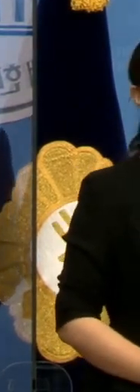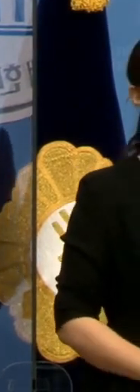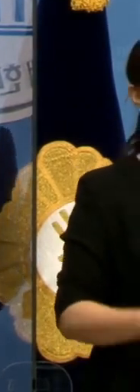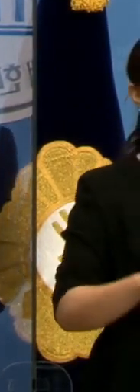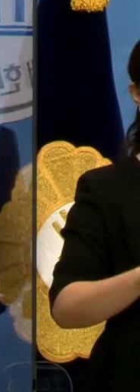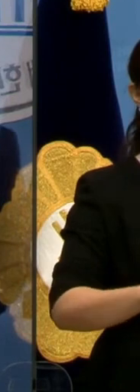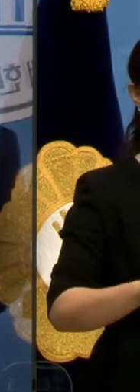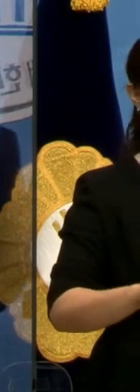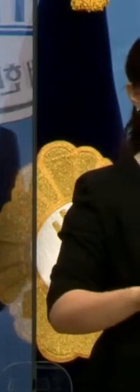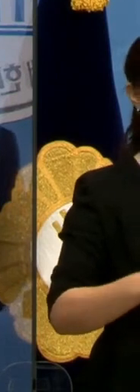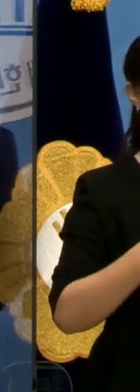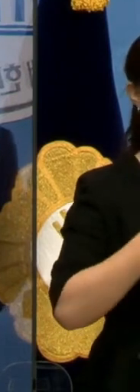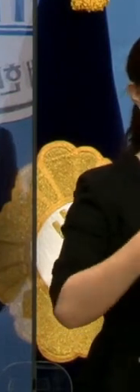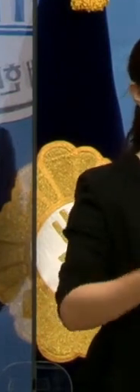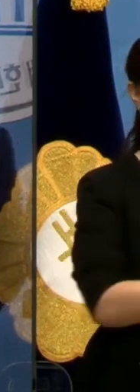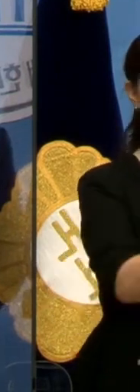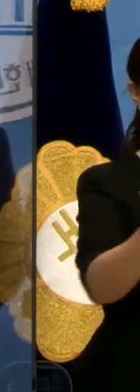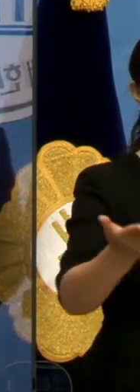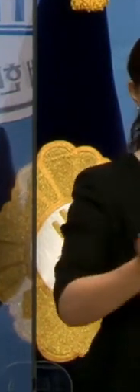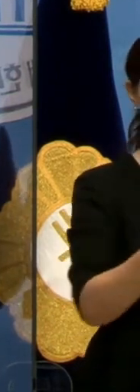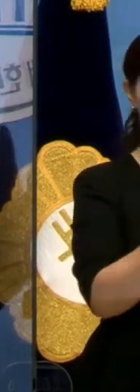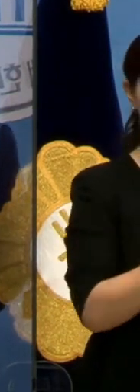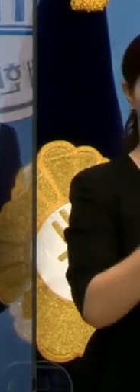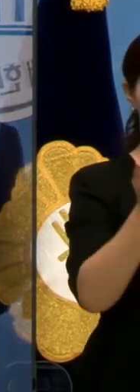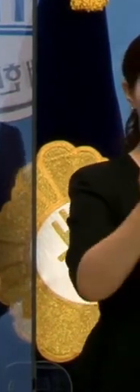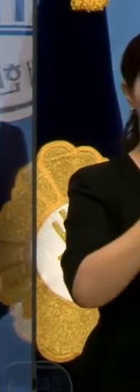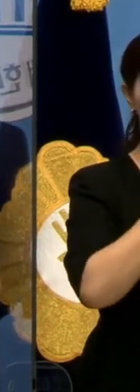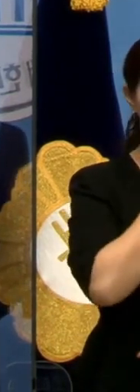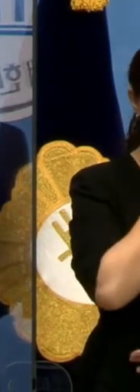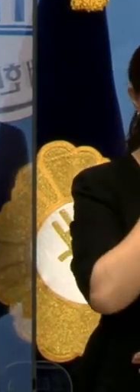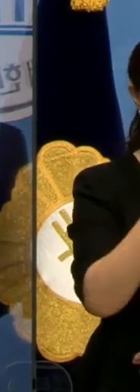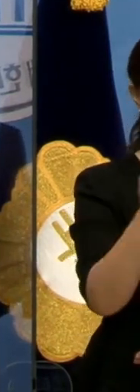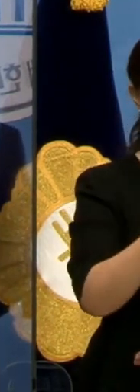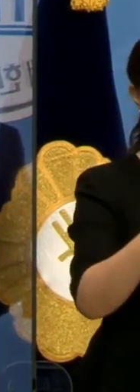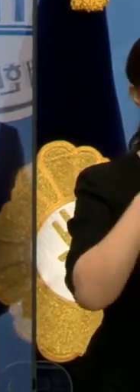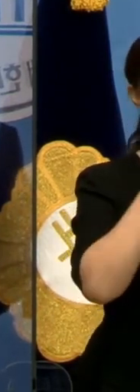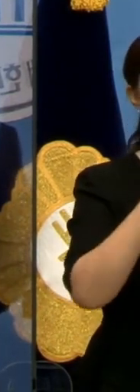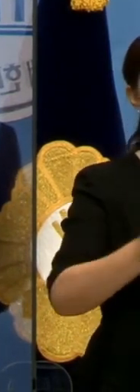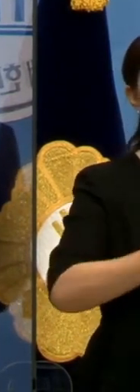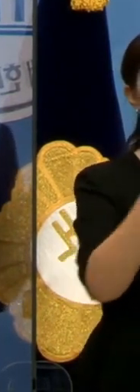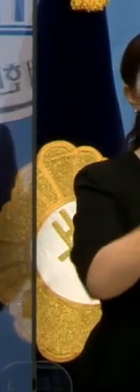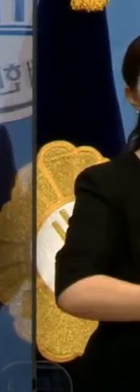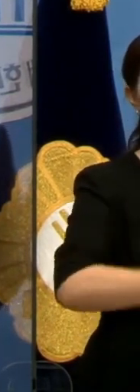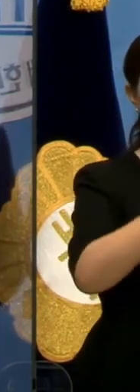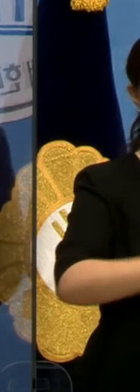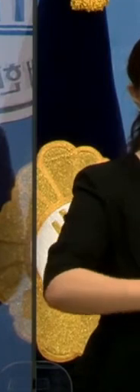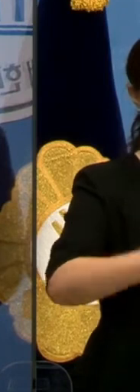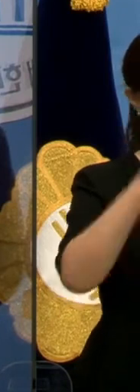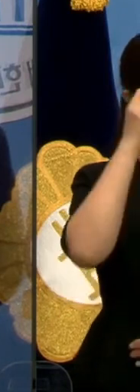오늘 제가 여러분께 말씀드리는 주제는 토지공개념 3법의 부활입니다.